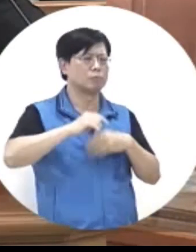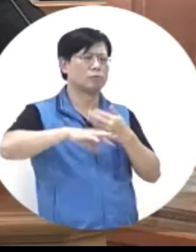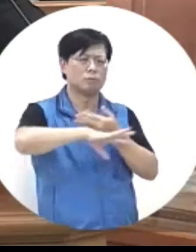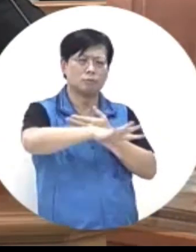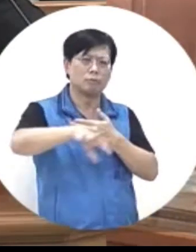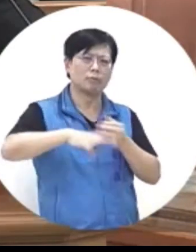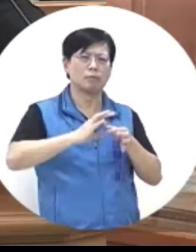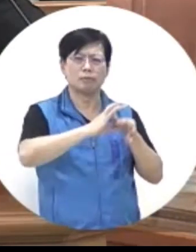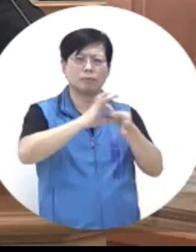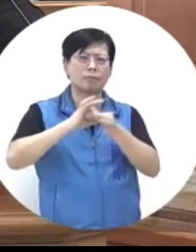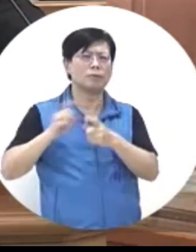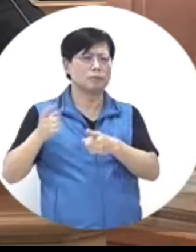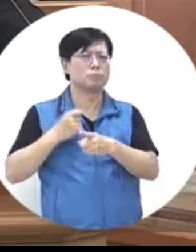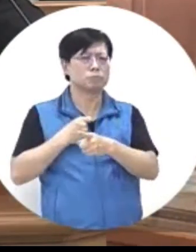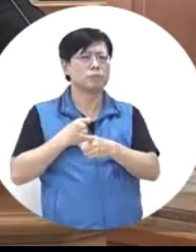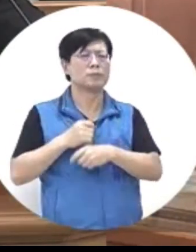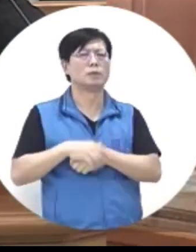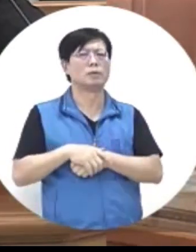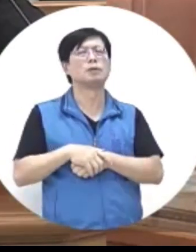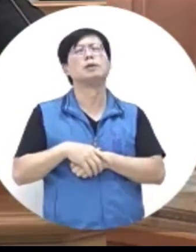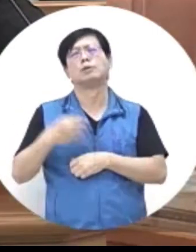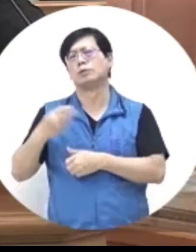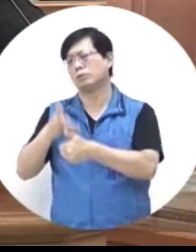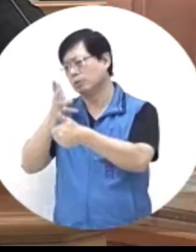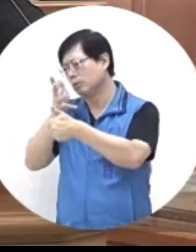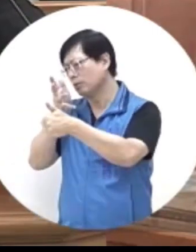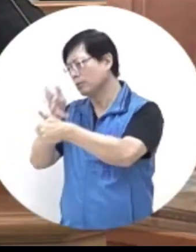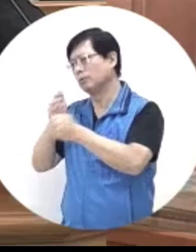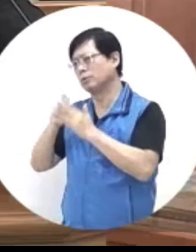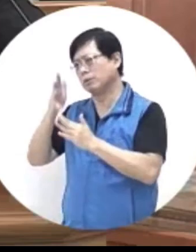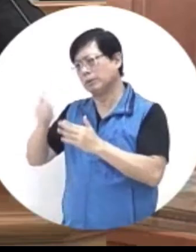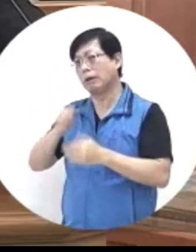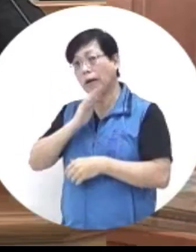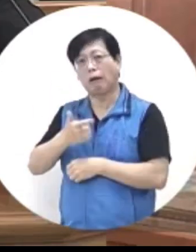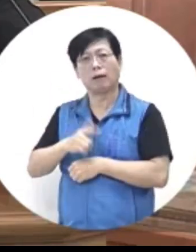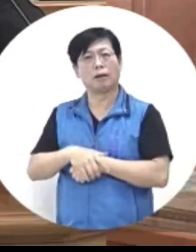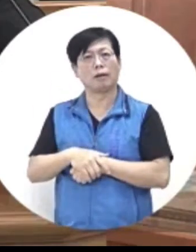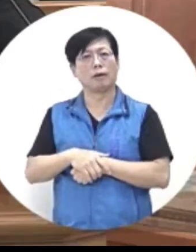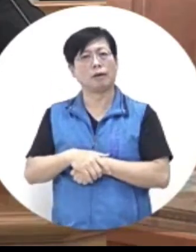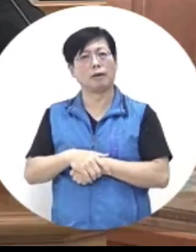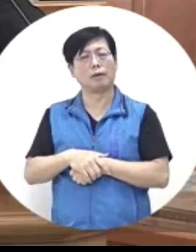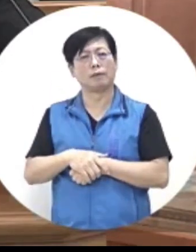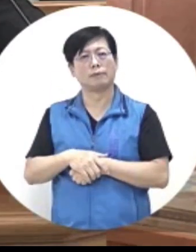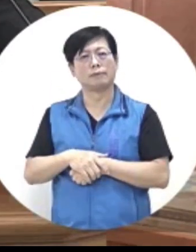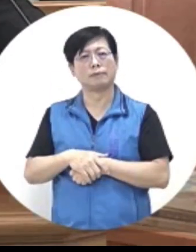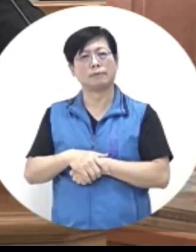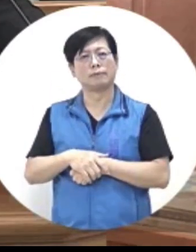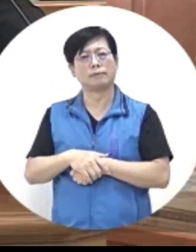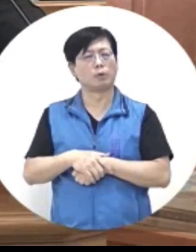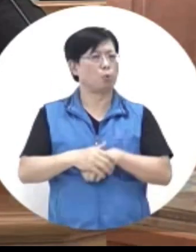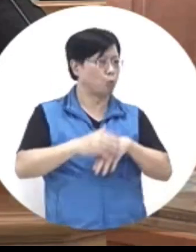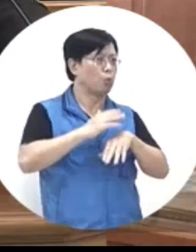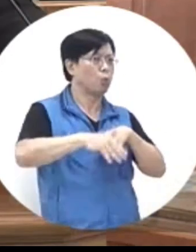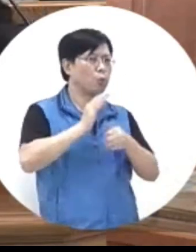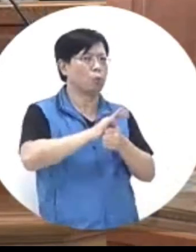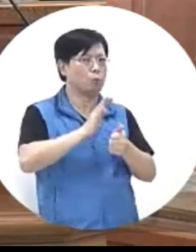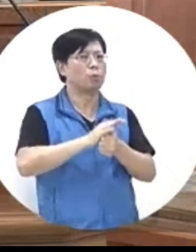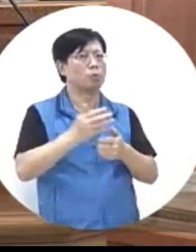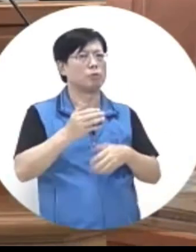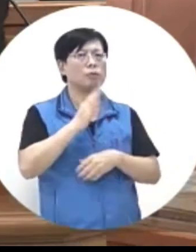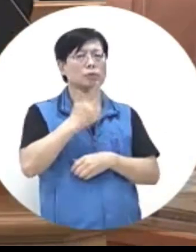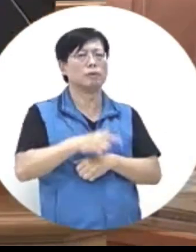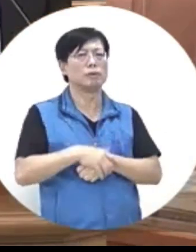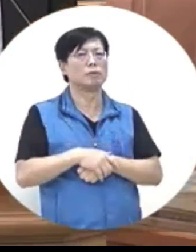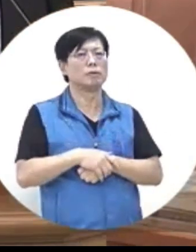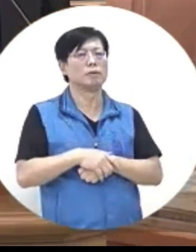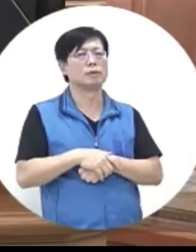这个根据他所需要的资料。 我再请问市长啊，市长是不是？ 然后我们会做协助，也会做说明。 是啊，是不是？ 这个我